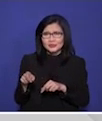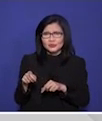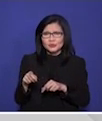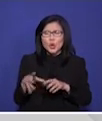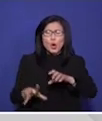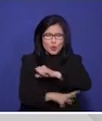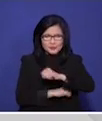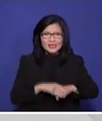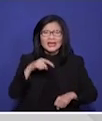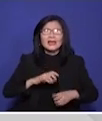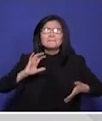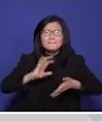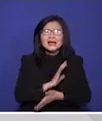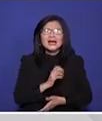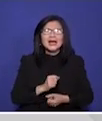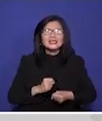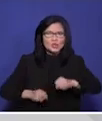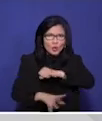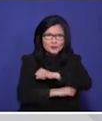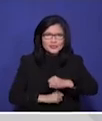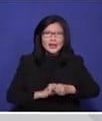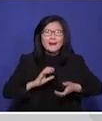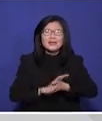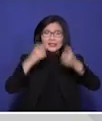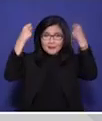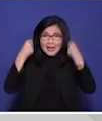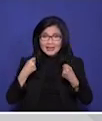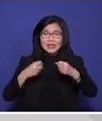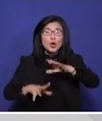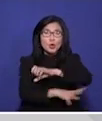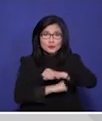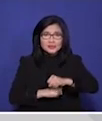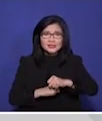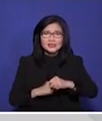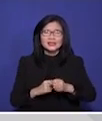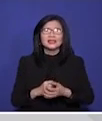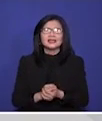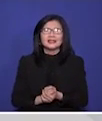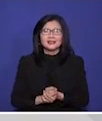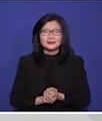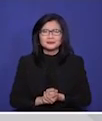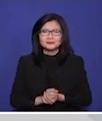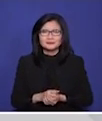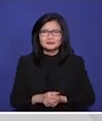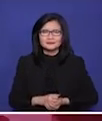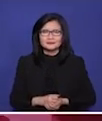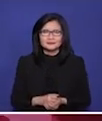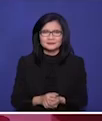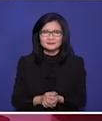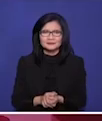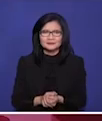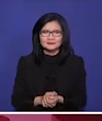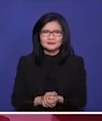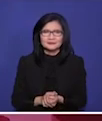mantan koruptor mantan api korupsi yang sudah ya waktunya habis Pak Jokowi silakan akan langsung menanggapi